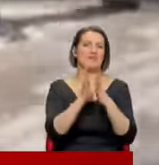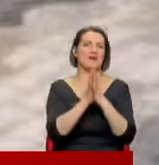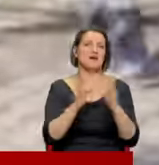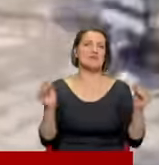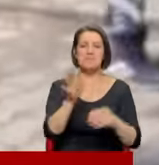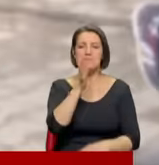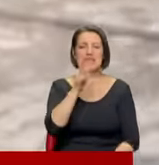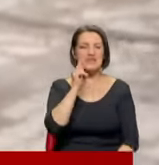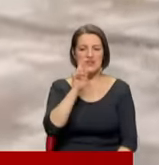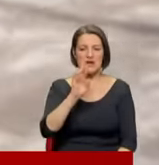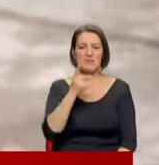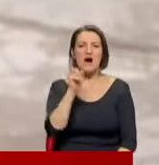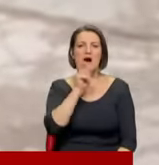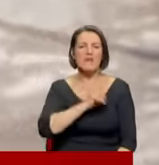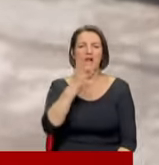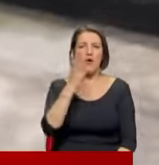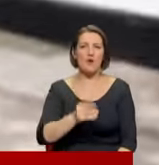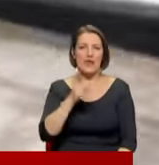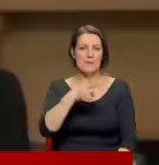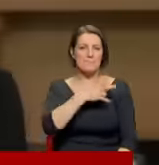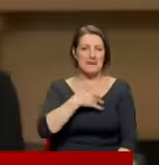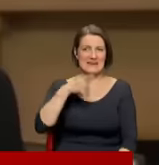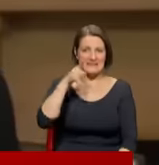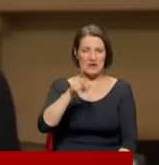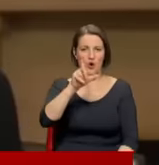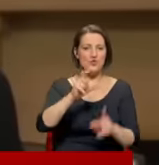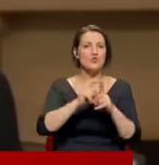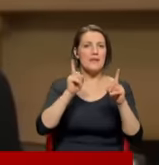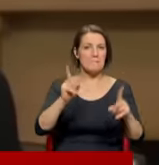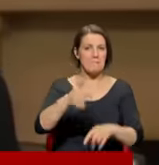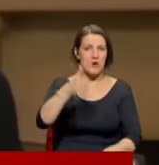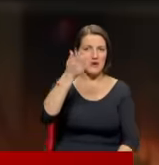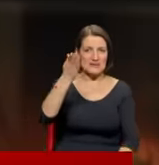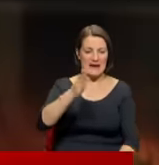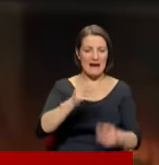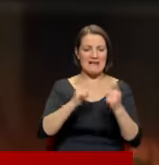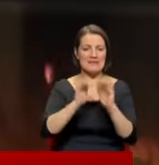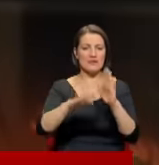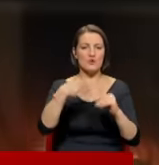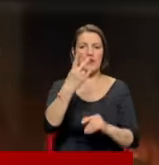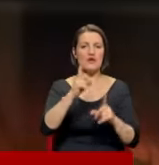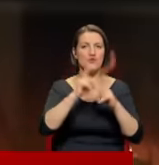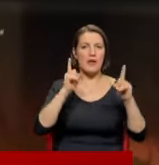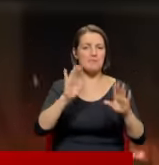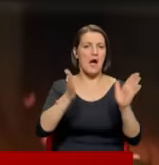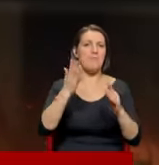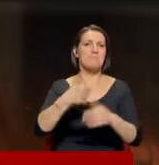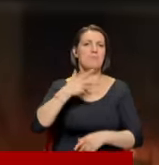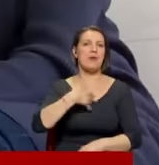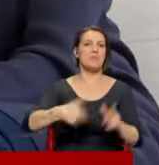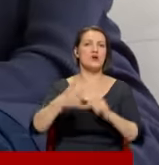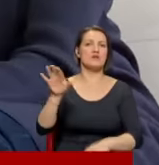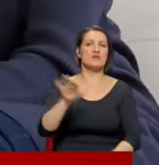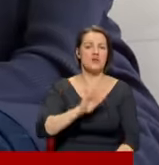kaybetti. Bilirkişi raporunda kusurlu bulunan Akyazı Belediyesi'nin o dönemdeki başkanı, kazadan sonra 2 dönem daha belediye başkanı